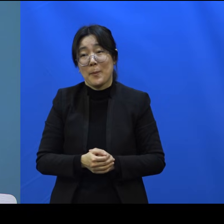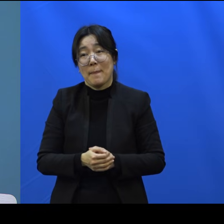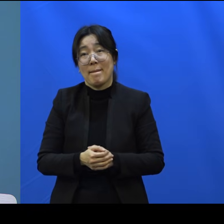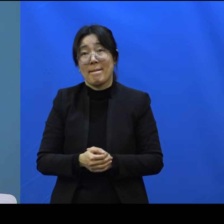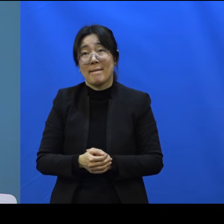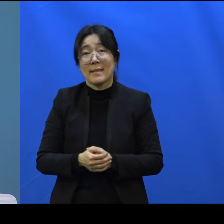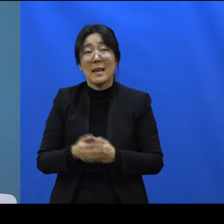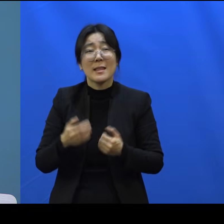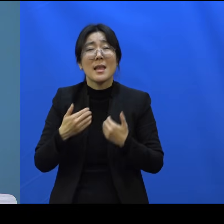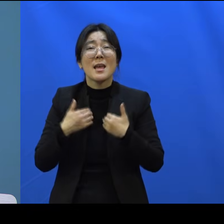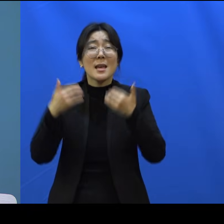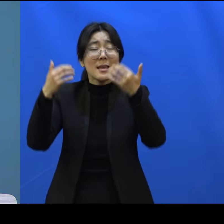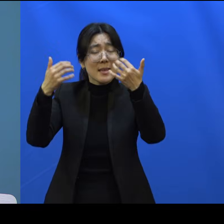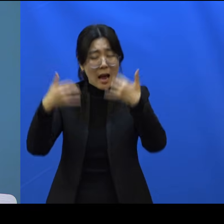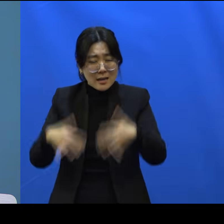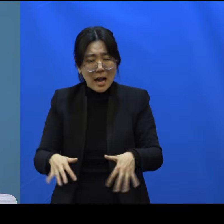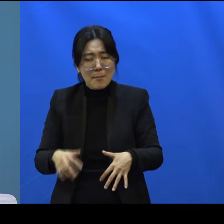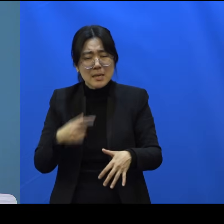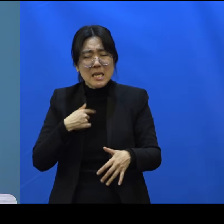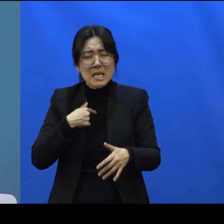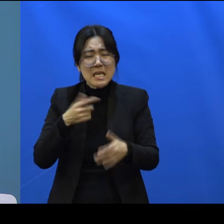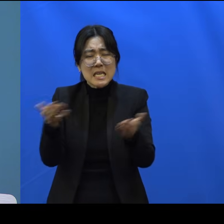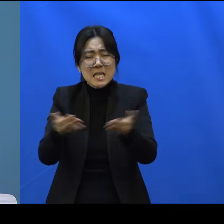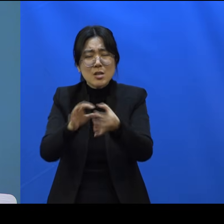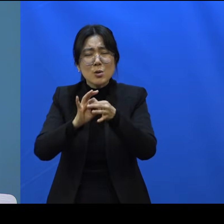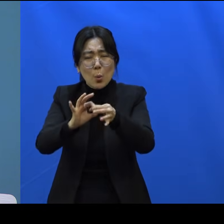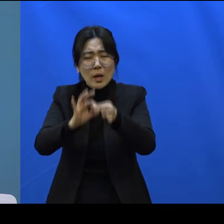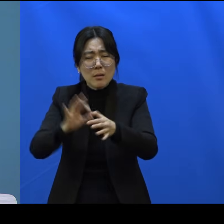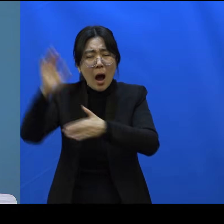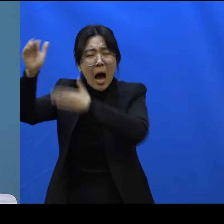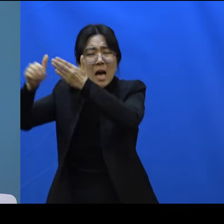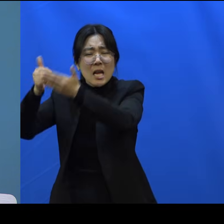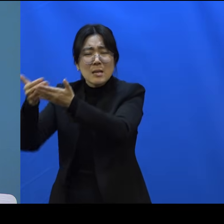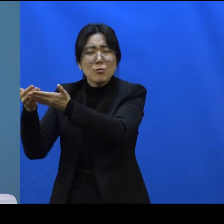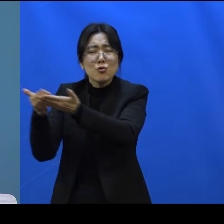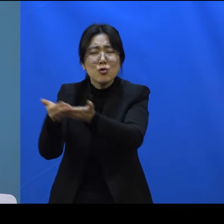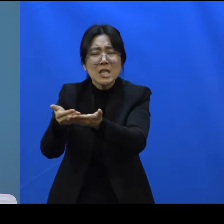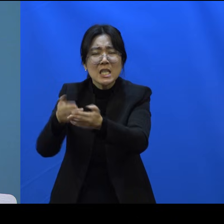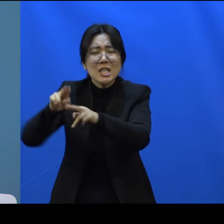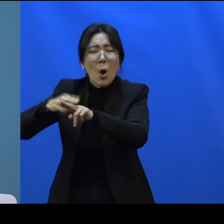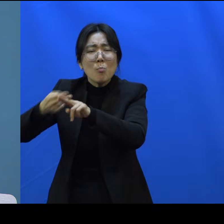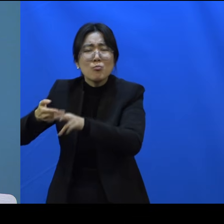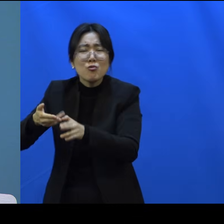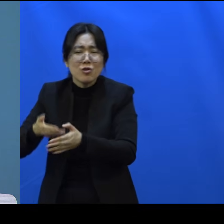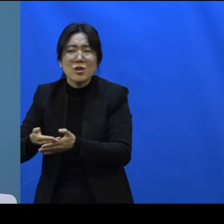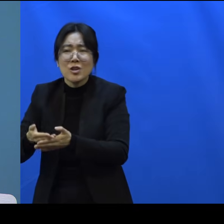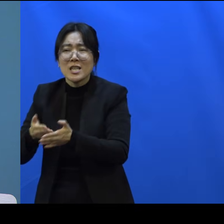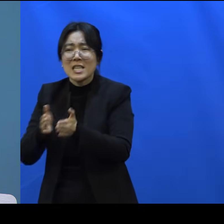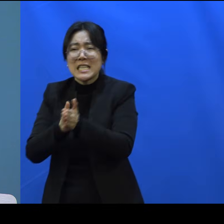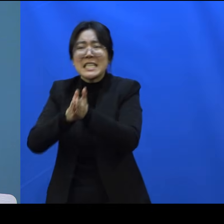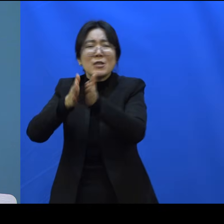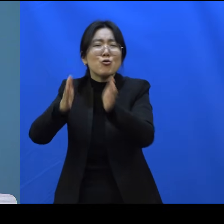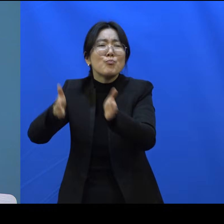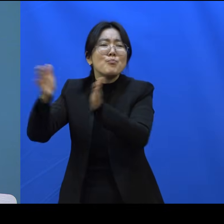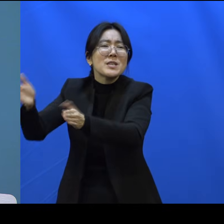그 약함의 통로를 통해서 하나님이 주시고 싶어 하는 선물은 너무 많아요. 너무 많아요.